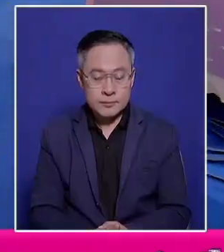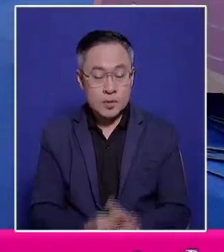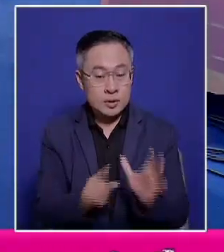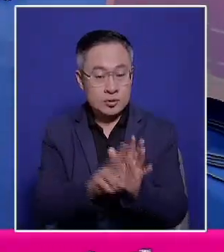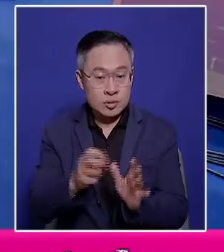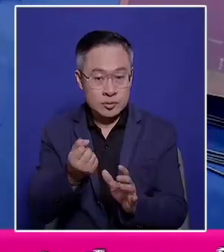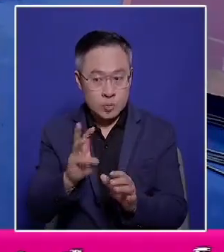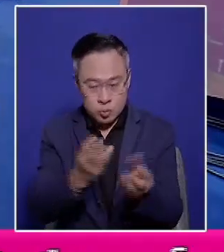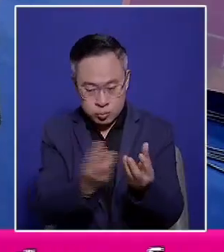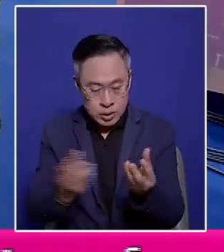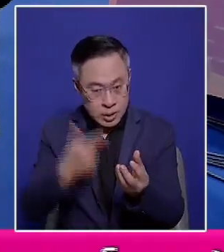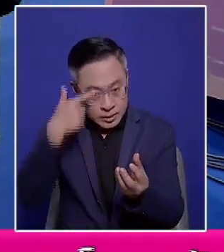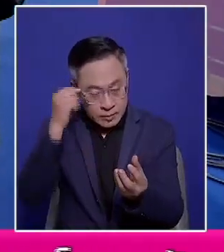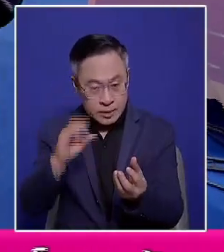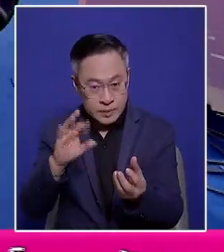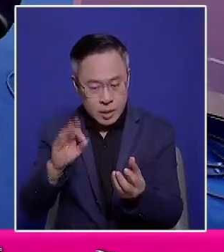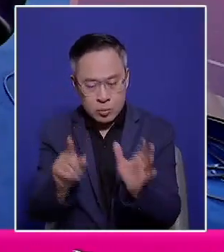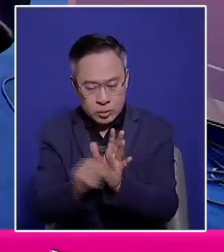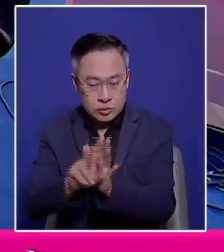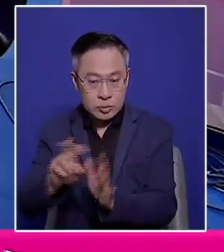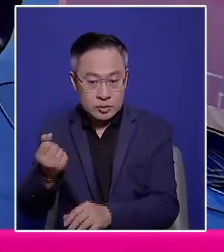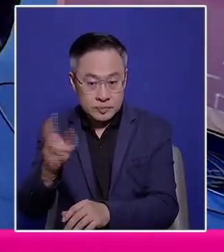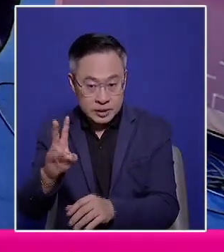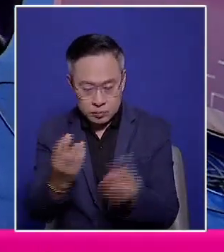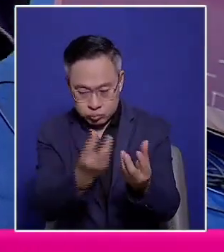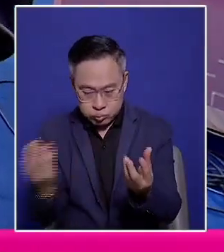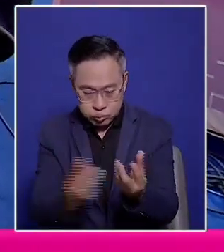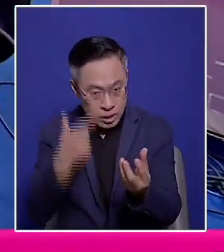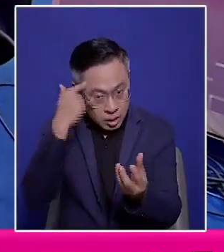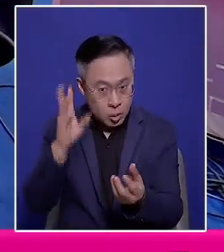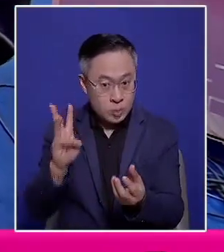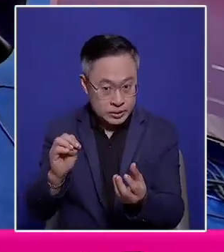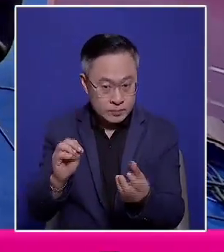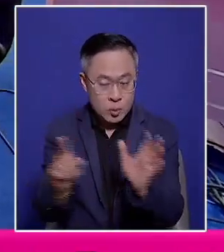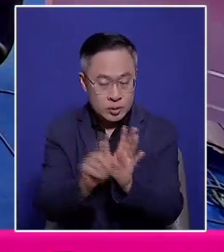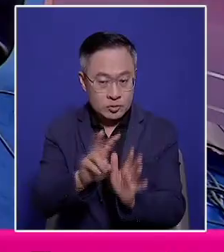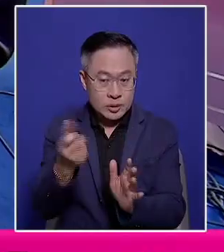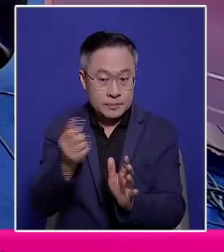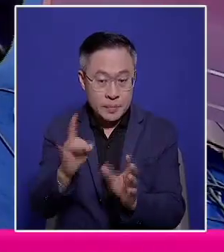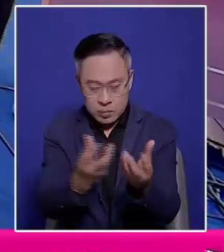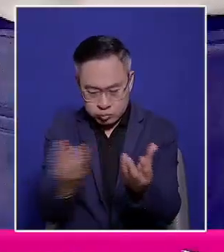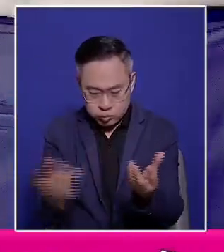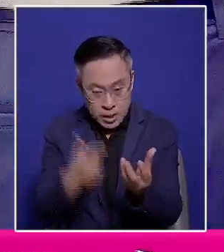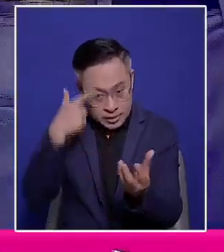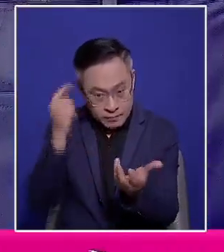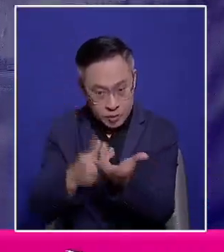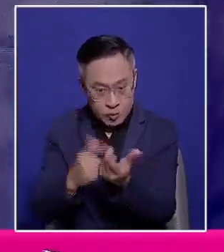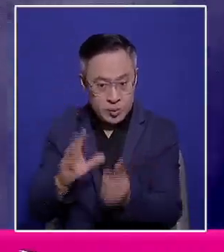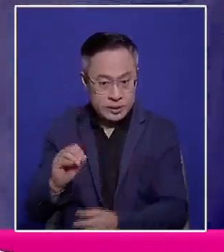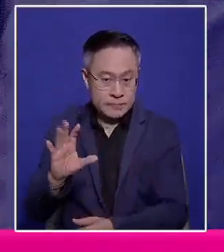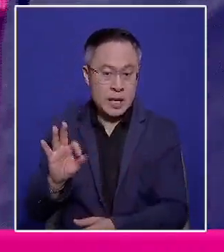งวดที่217จำนวน60ลูกงวดที่218จำนวน59ลู